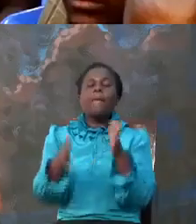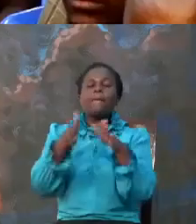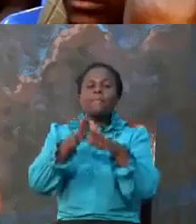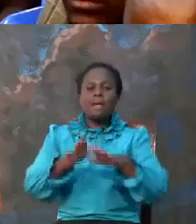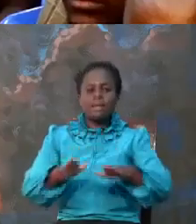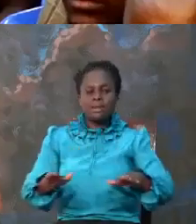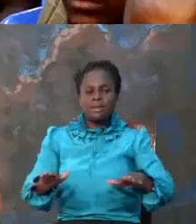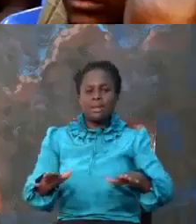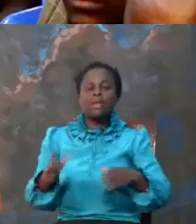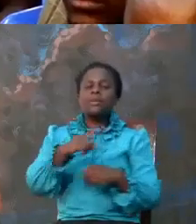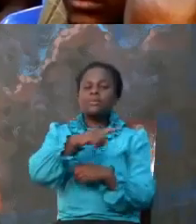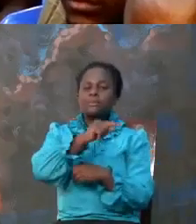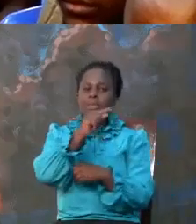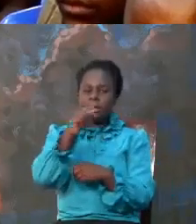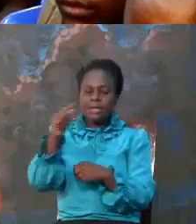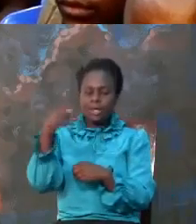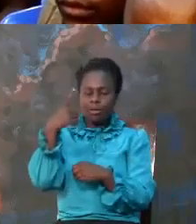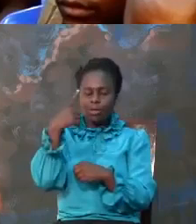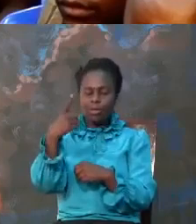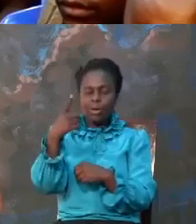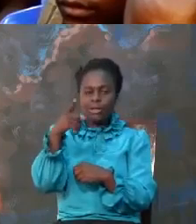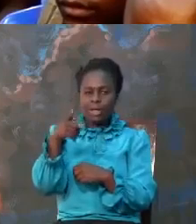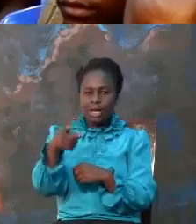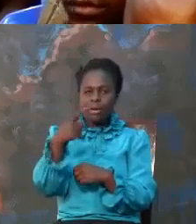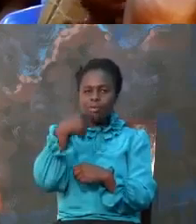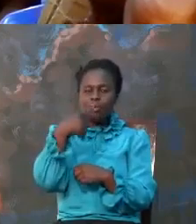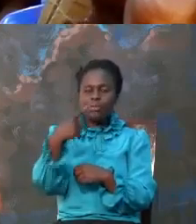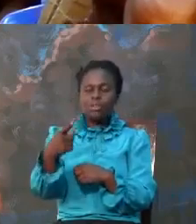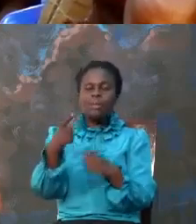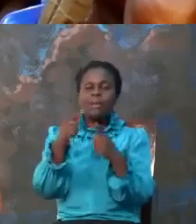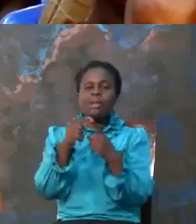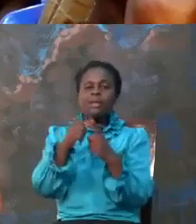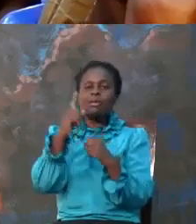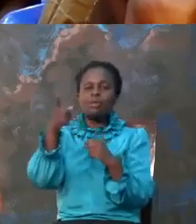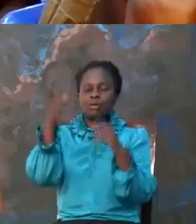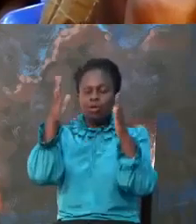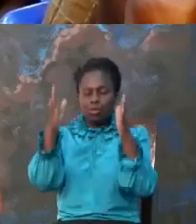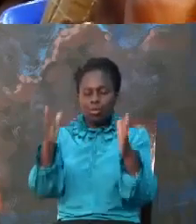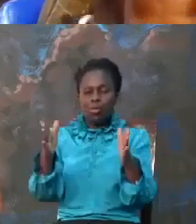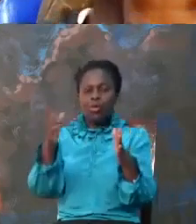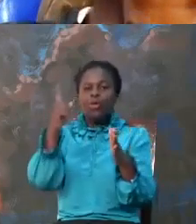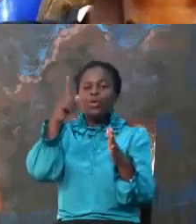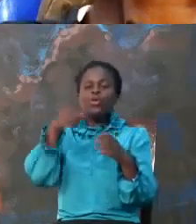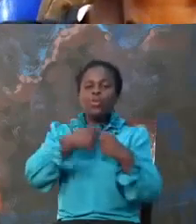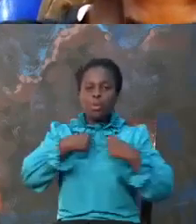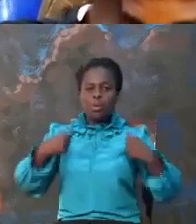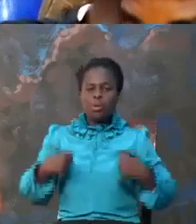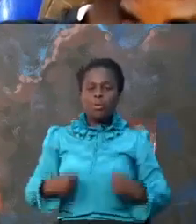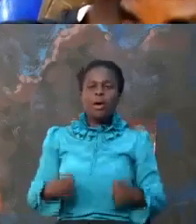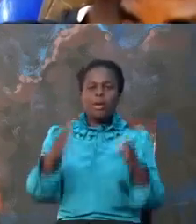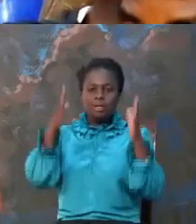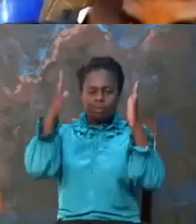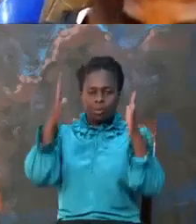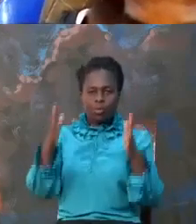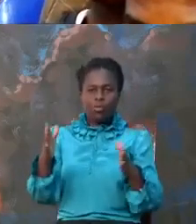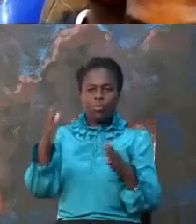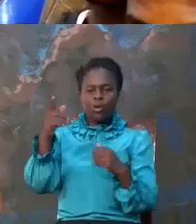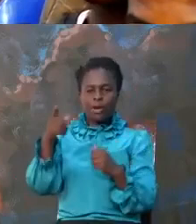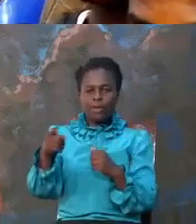Basi mstari wa kwanza, katika hayo tunayosema neno lilo kuu ndio hili, tunaye kuhani mkuu wa namna